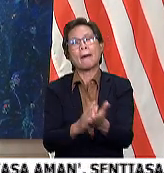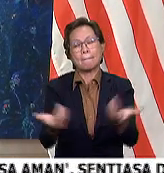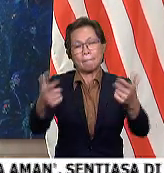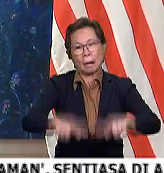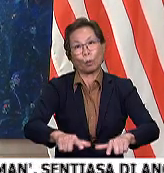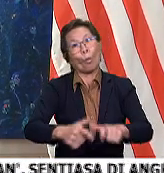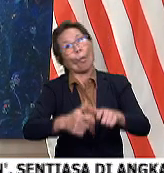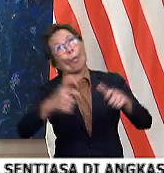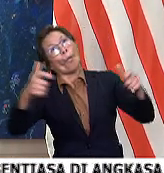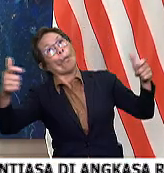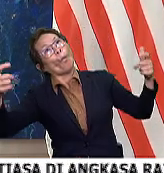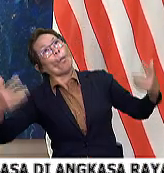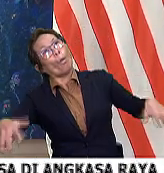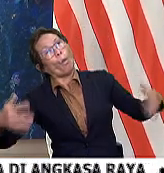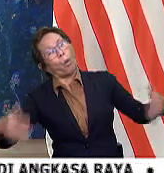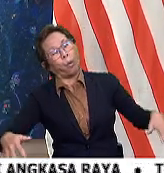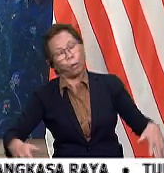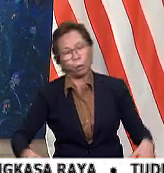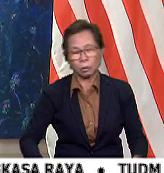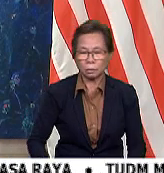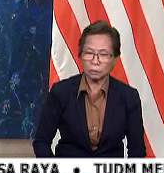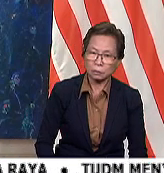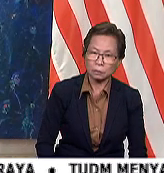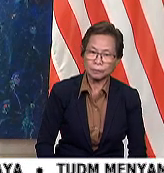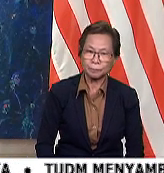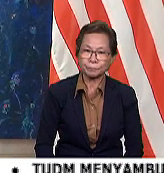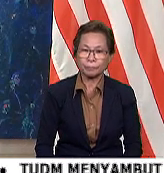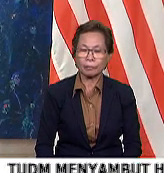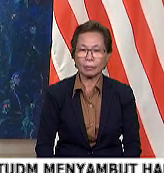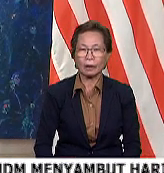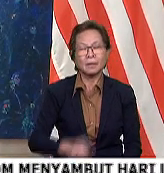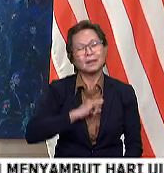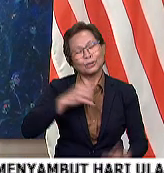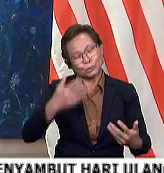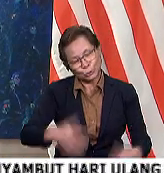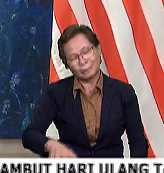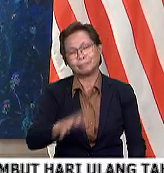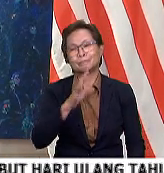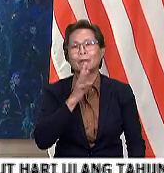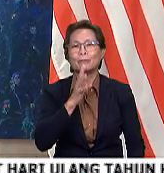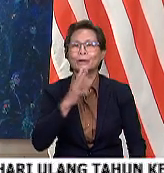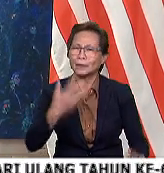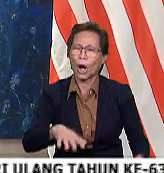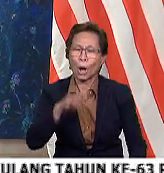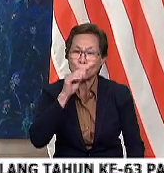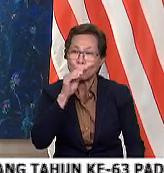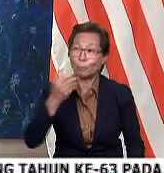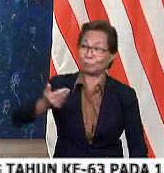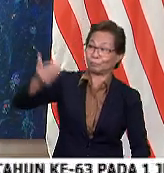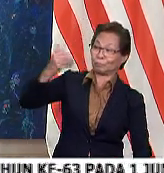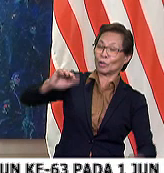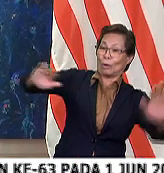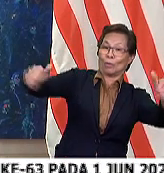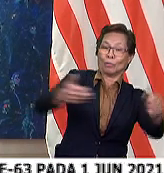ia lebih besar naudzubillah Hai sebagaimana yang saya telah tegaskan sebelum ini